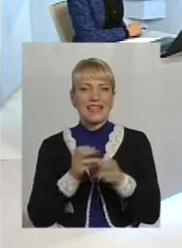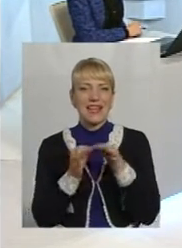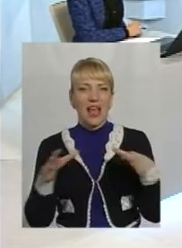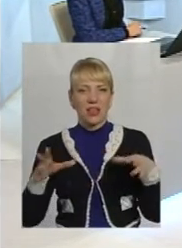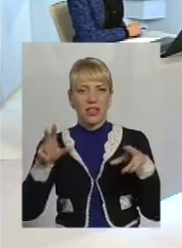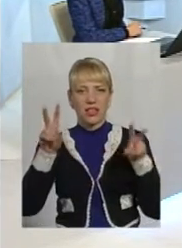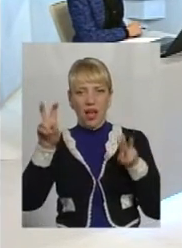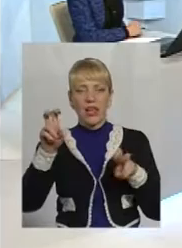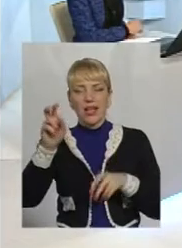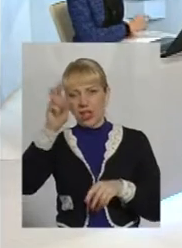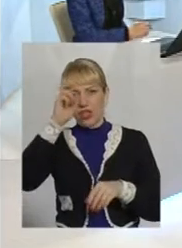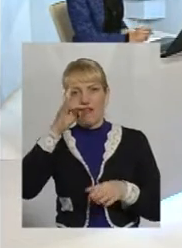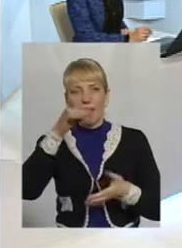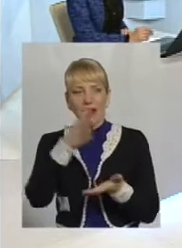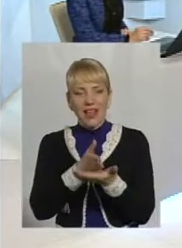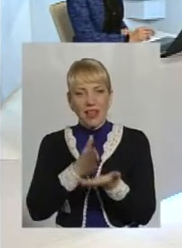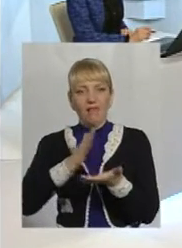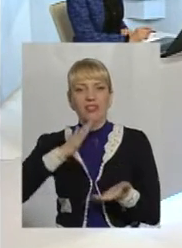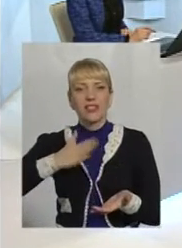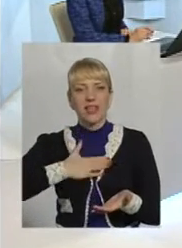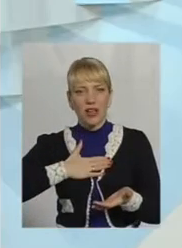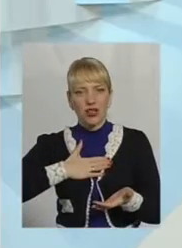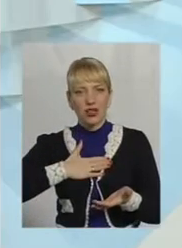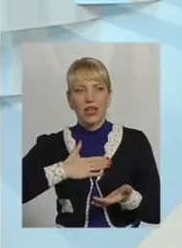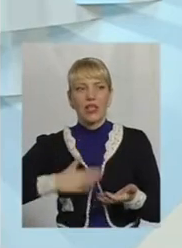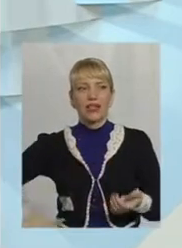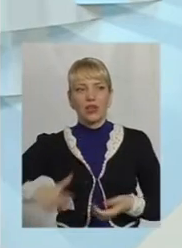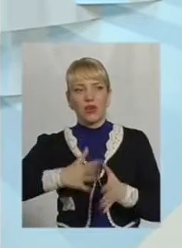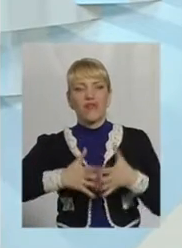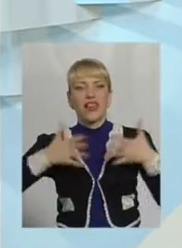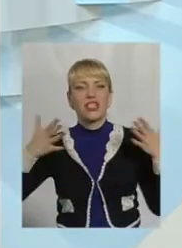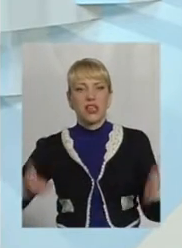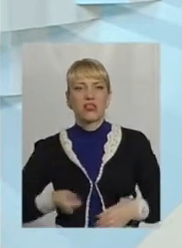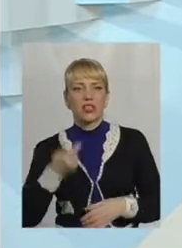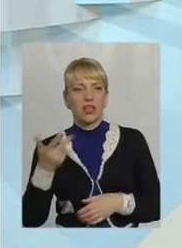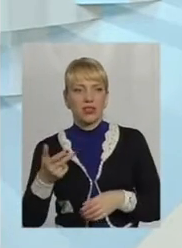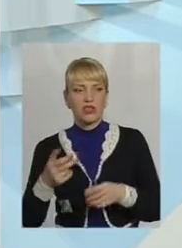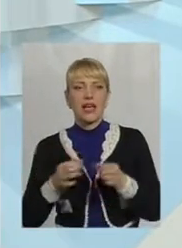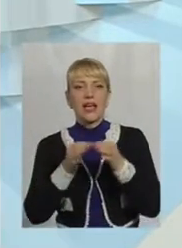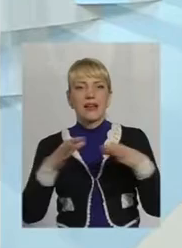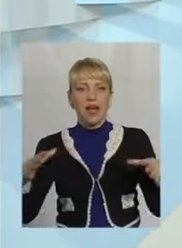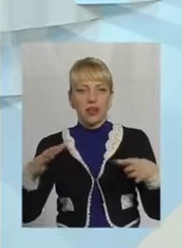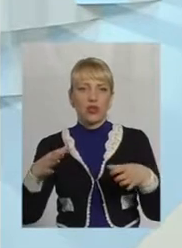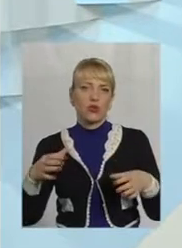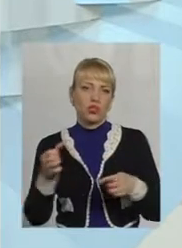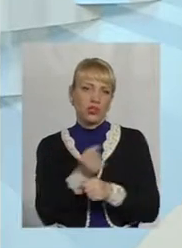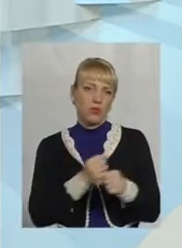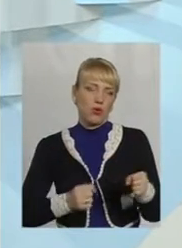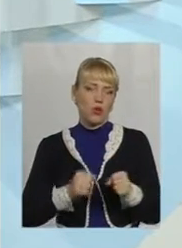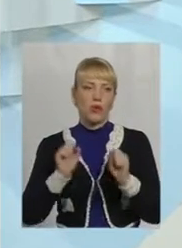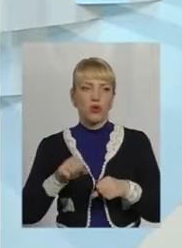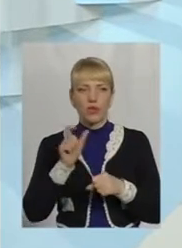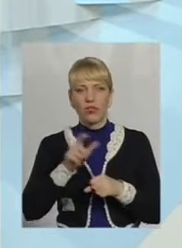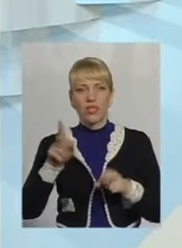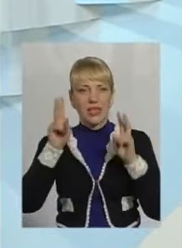держава при наявності на нашій території ще величезної кількості ядерної зброї. До речі, можливо, телеглядачі